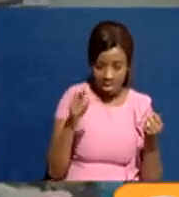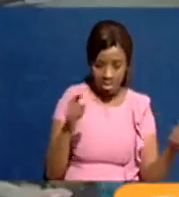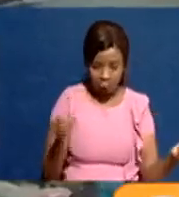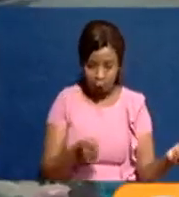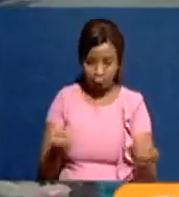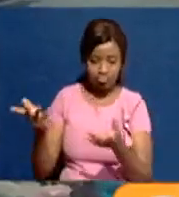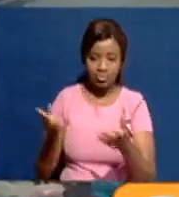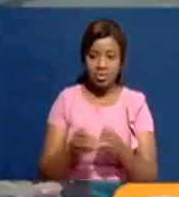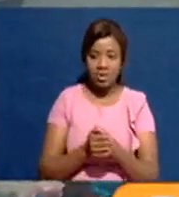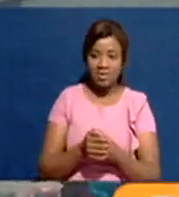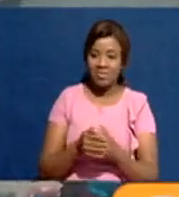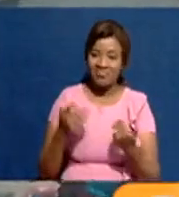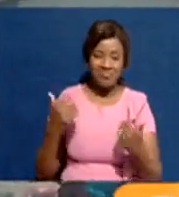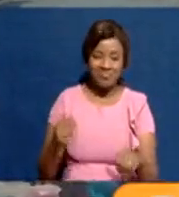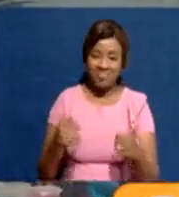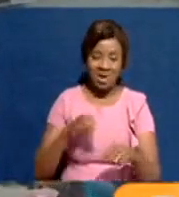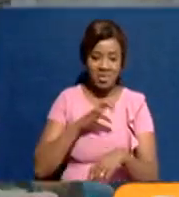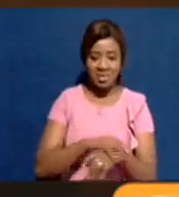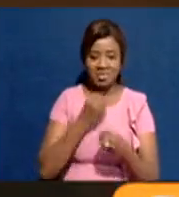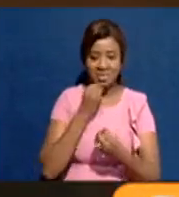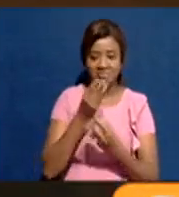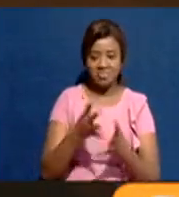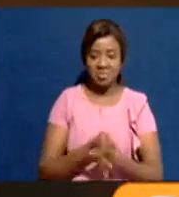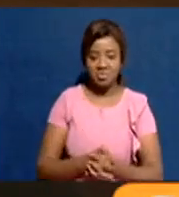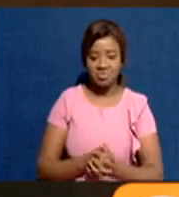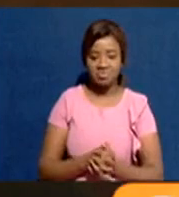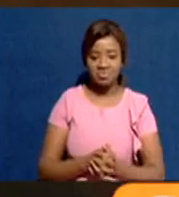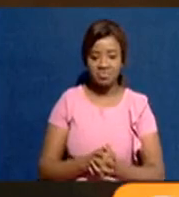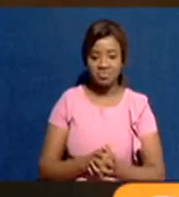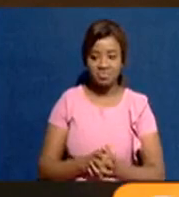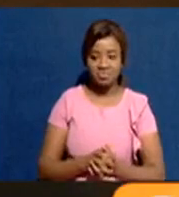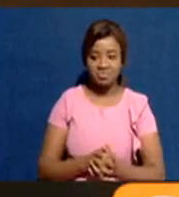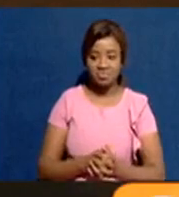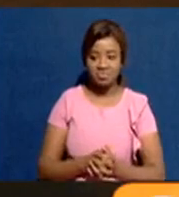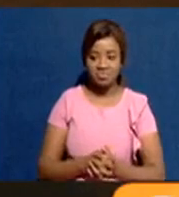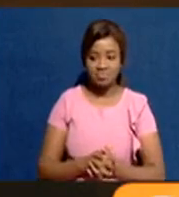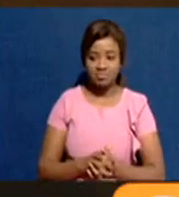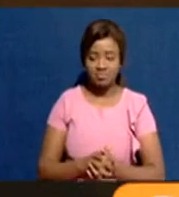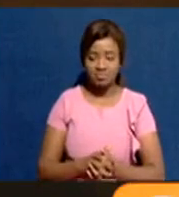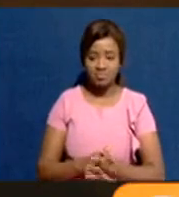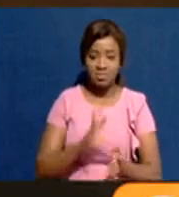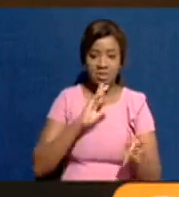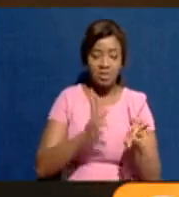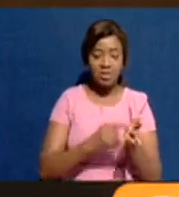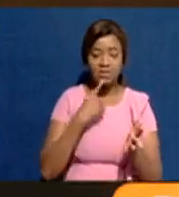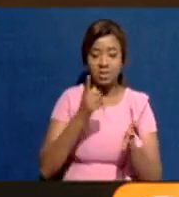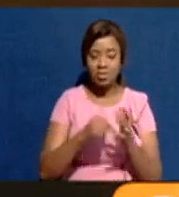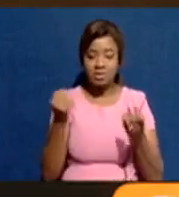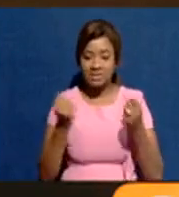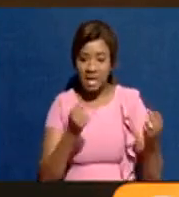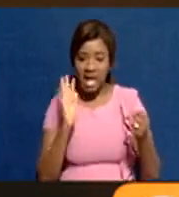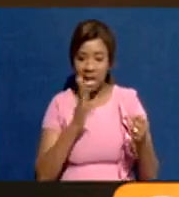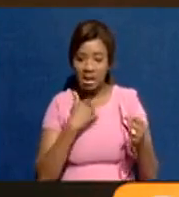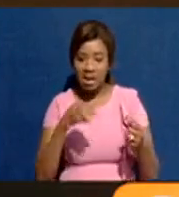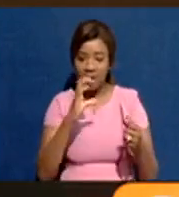kumchukua, bado hawajapata jawabu. Imeingia, imerekodiwa, wananiambia ni Land Cruiser kala ya